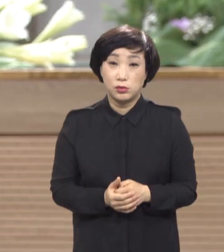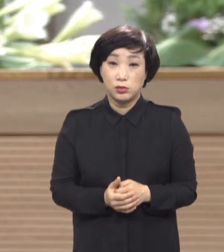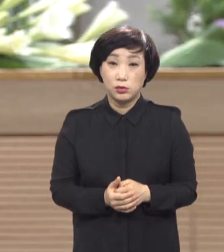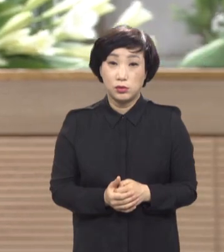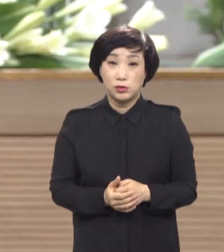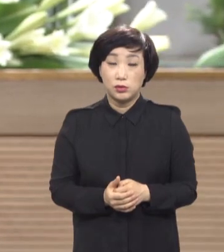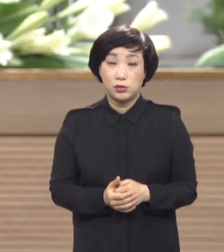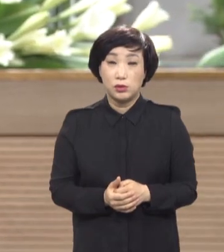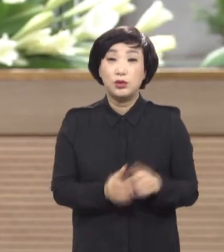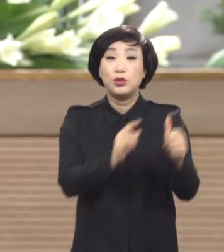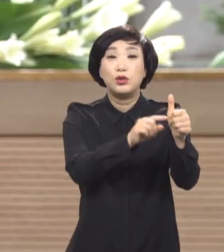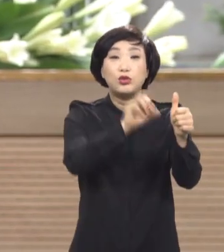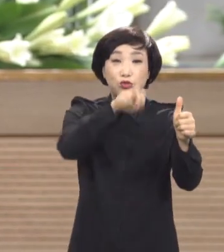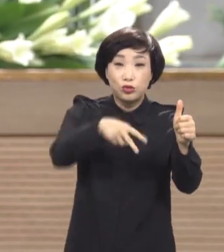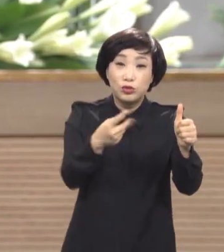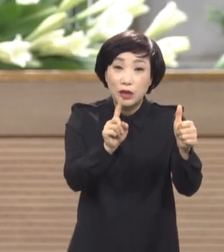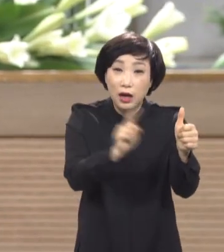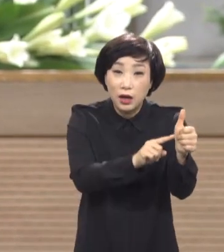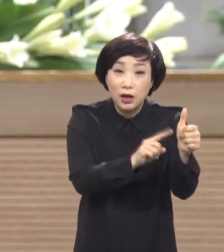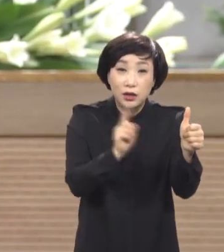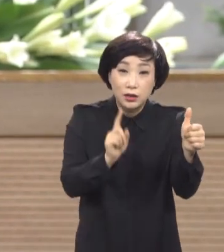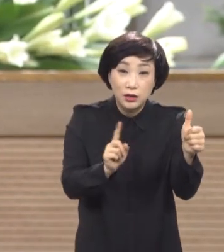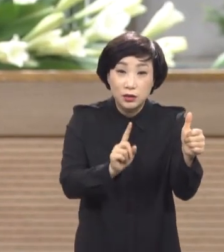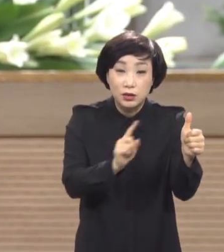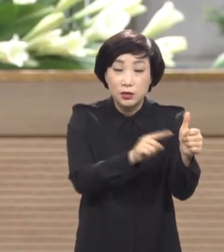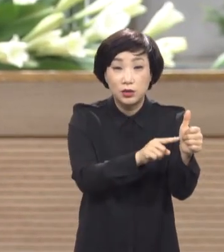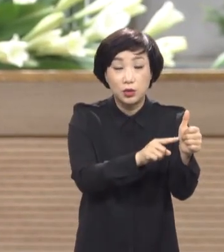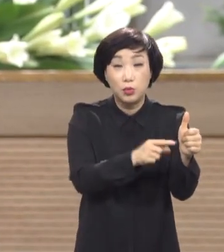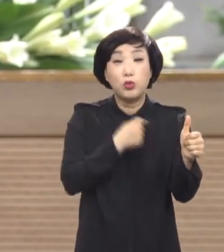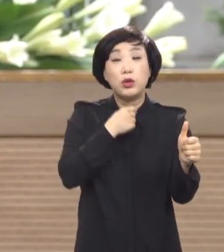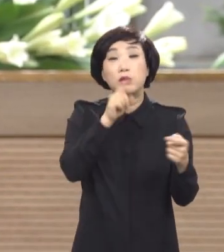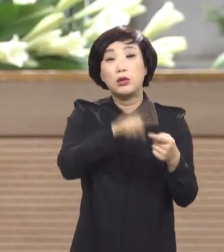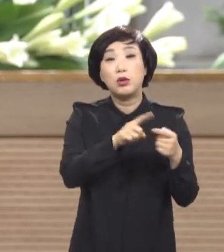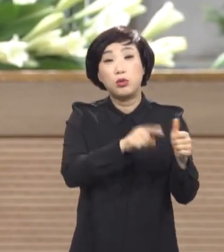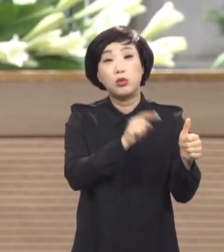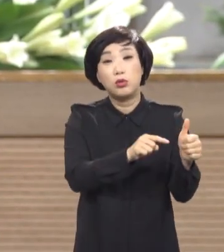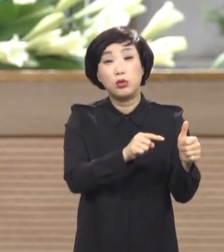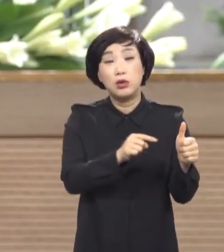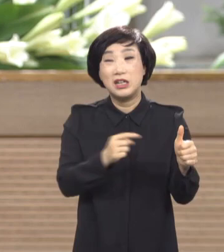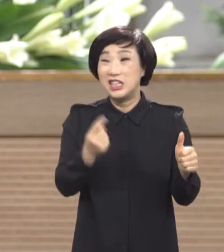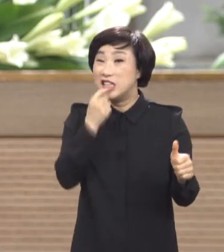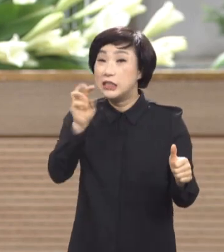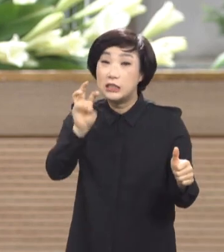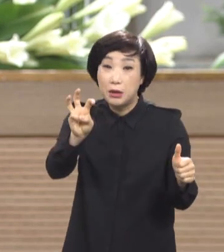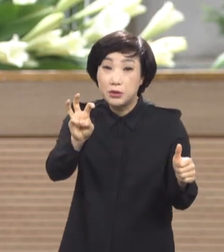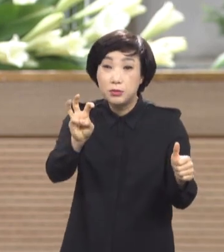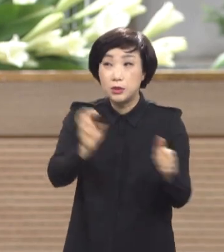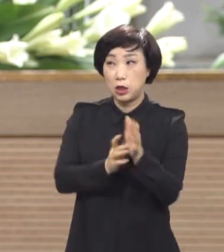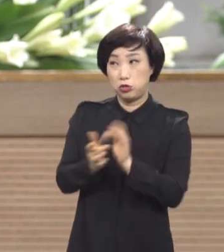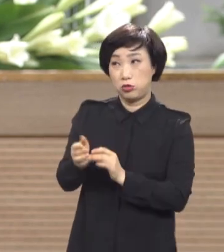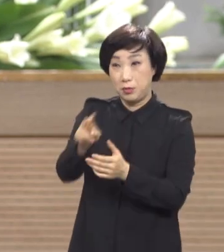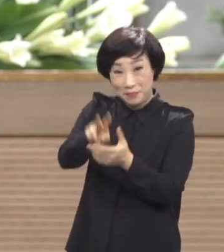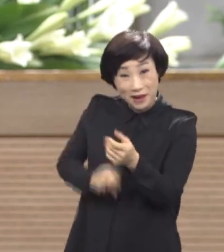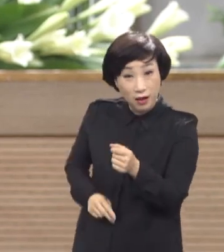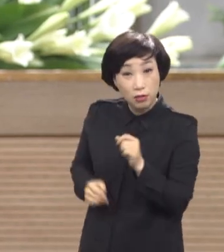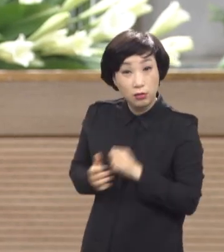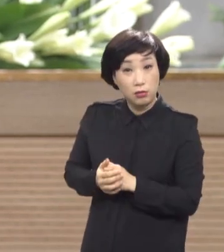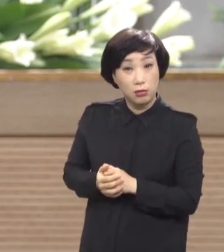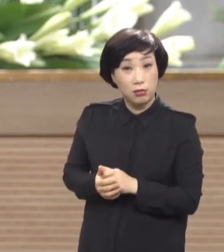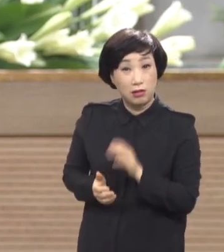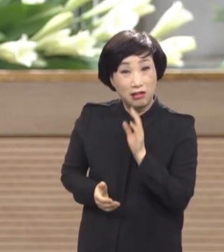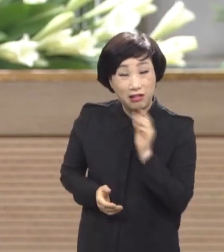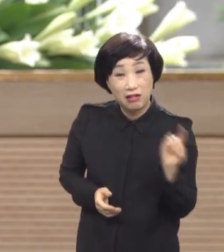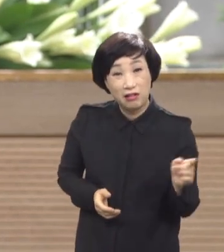유다는 이제 자기 하고 싶은 일을 해서 은삼식을 받고 예수를